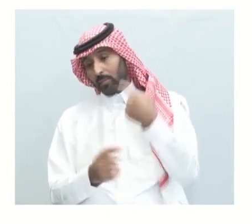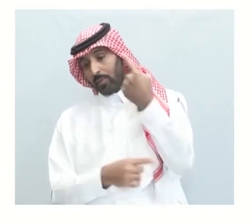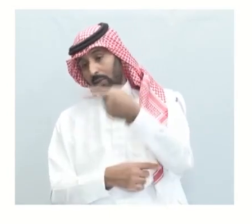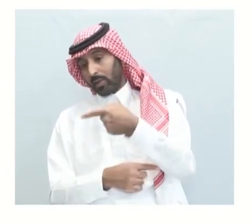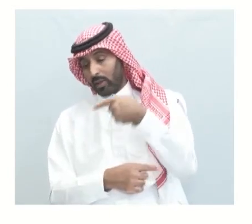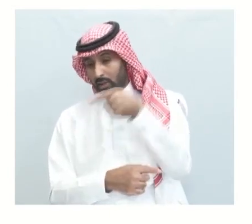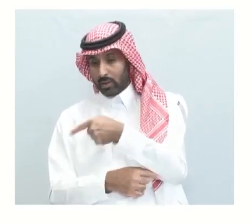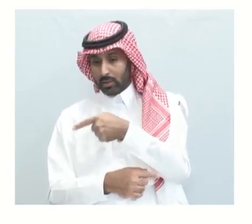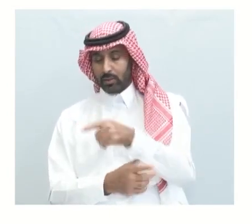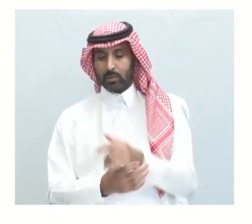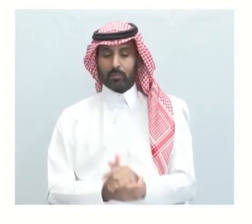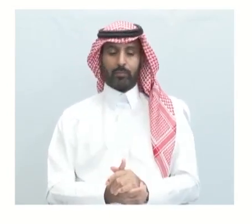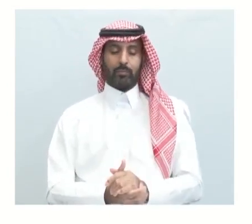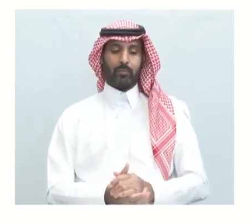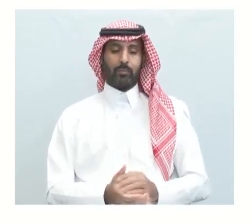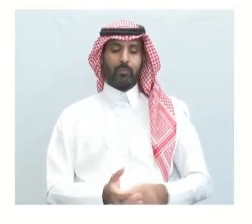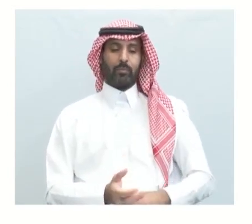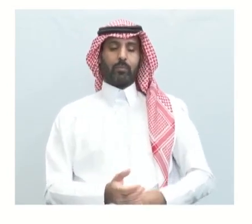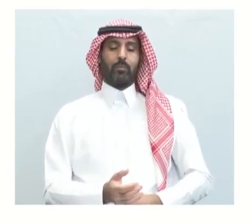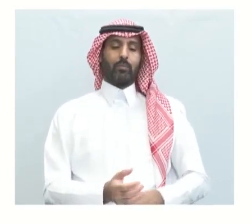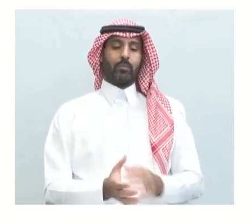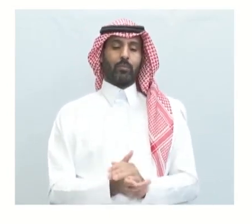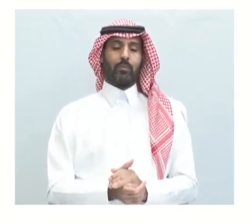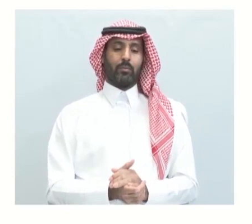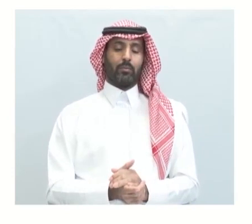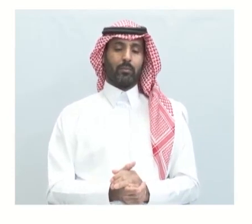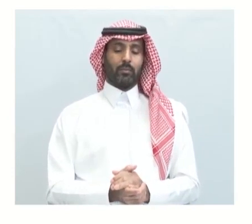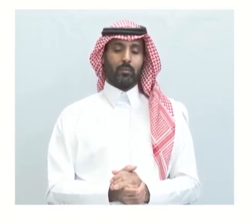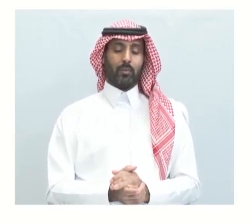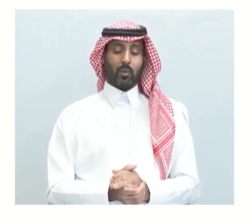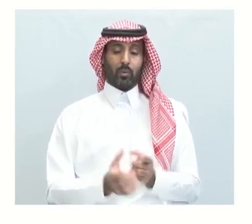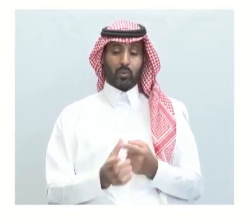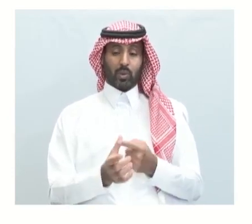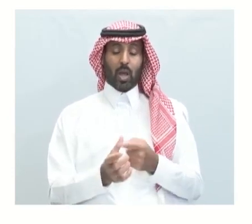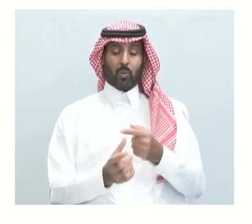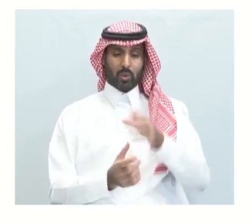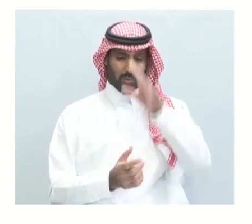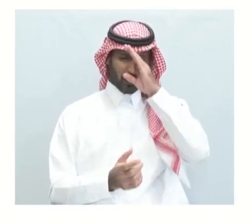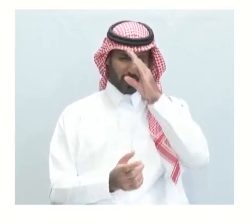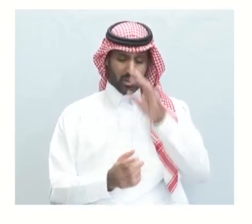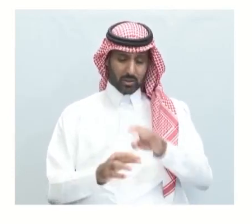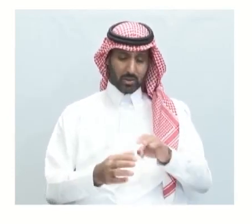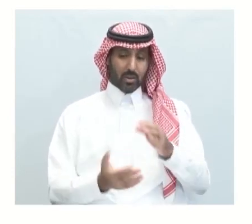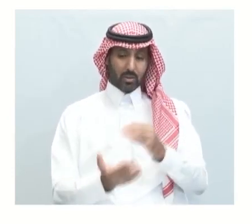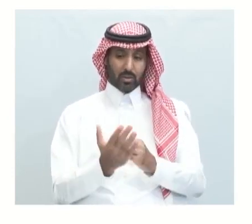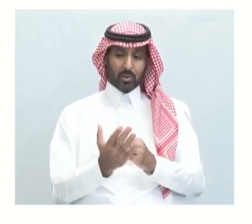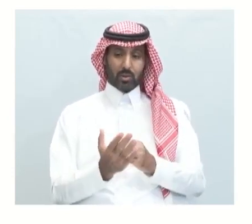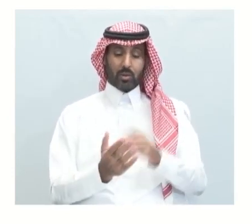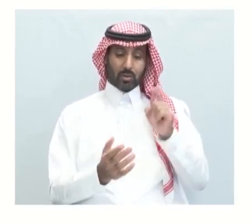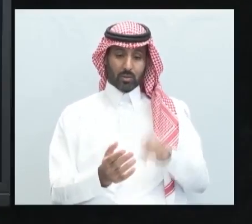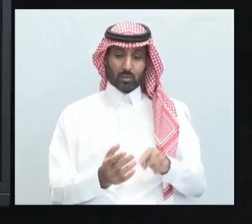التاليه لها ويطبع الذات اللي فيها اذا سيقوم بطباعه الهيد اللي هي الاثنين ثم ينتقل الى